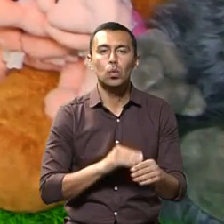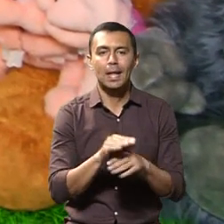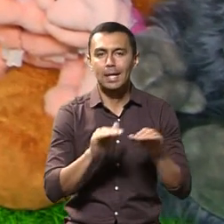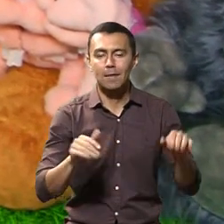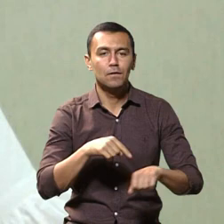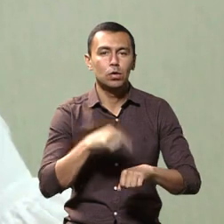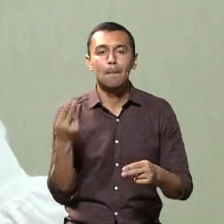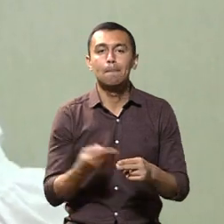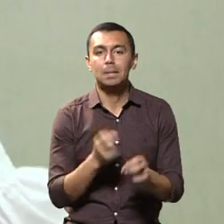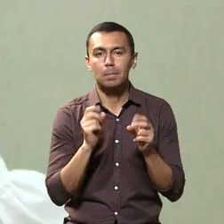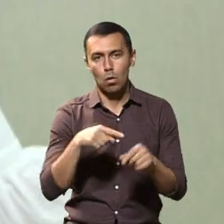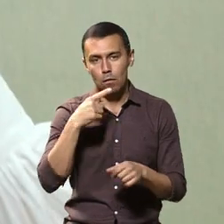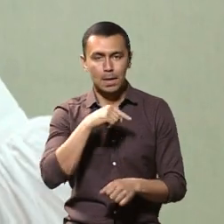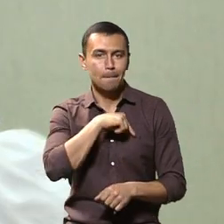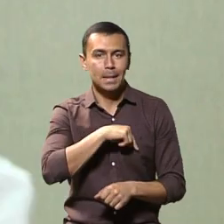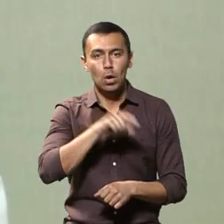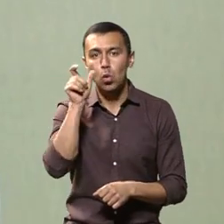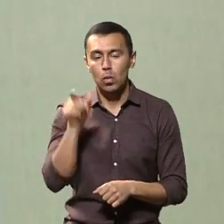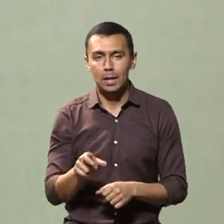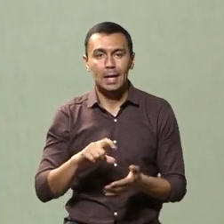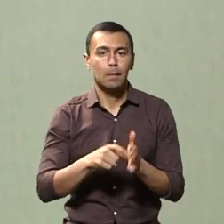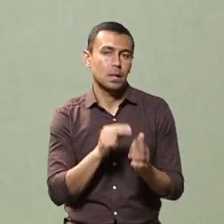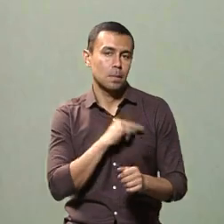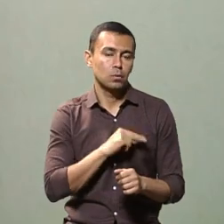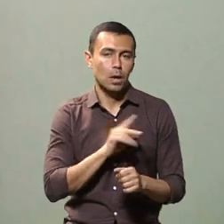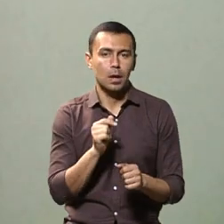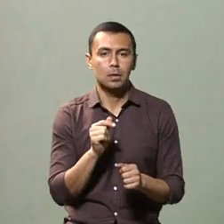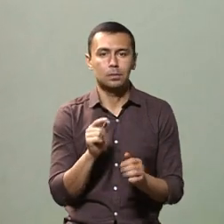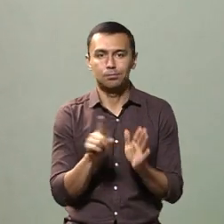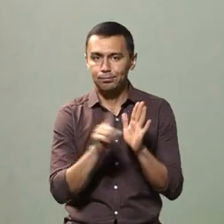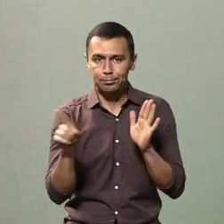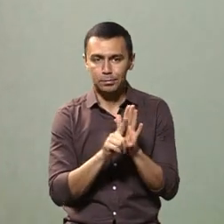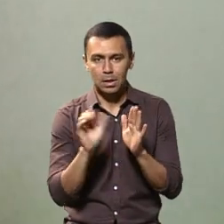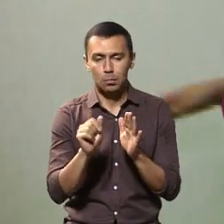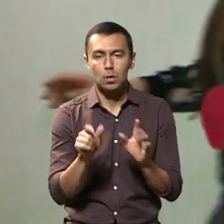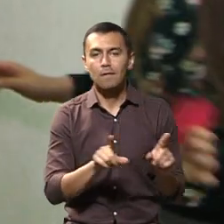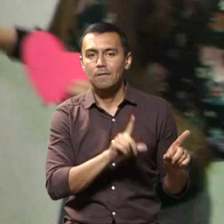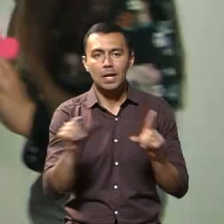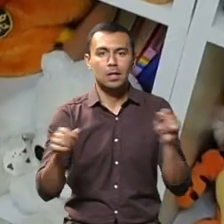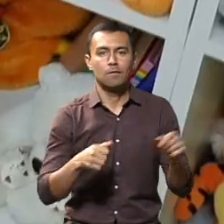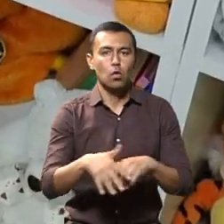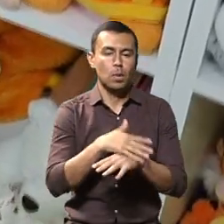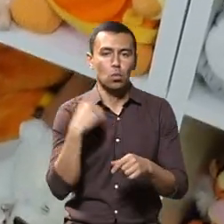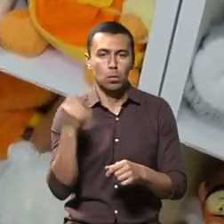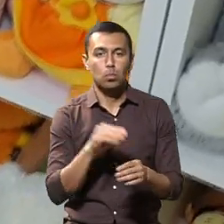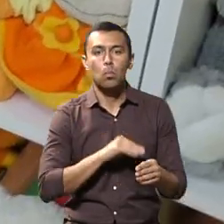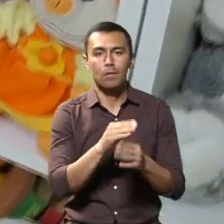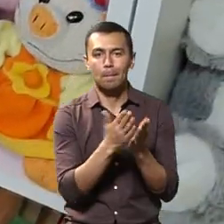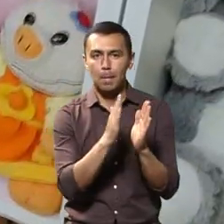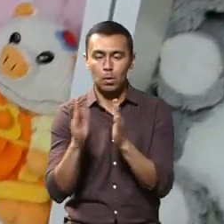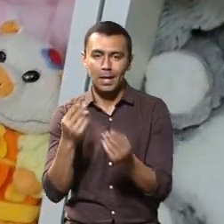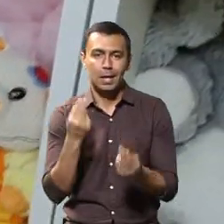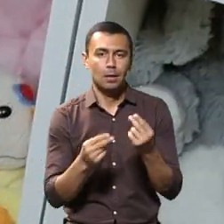дітям відчуття безпеки, говорить психологиня. Кімната працює як стаціонарно, так і виїжджає у громади області. Поповнюють бібліотеку